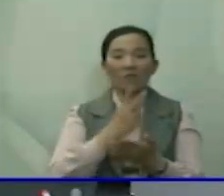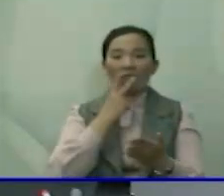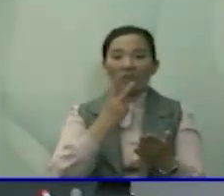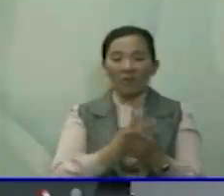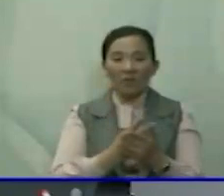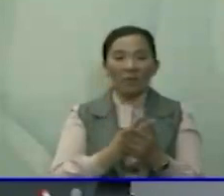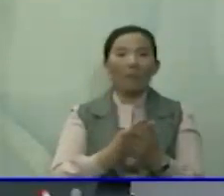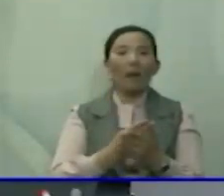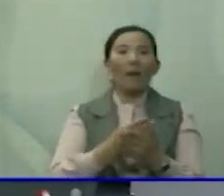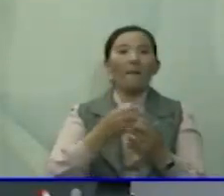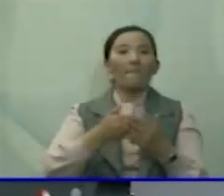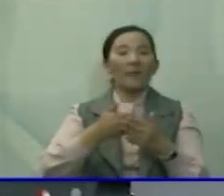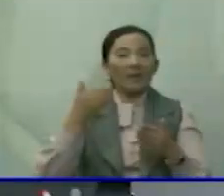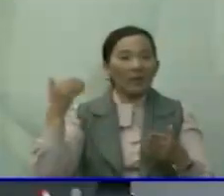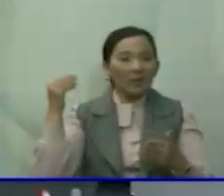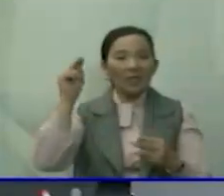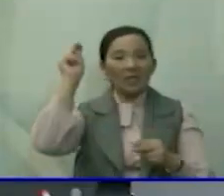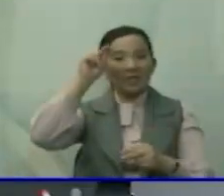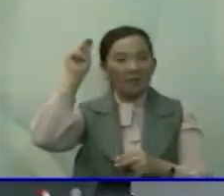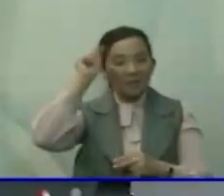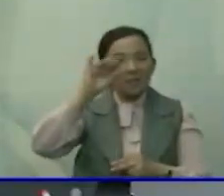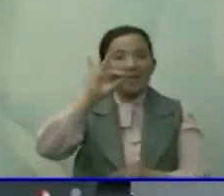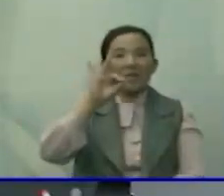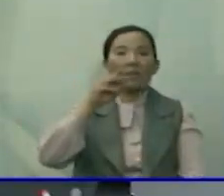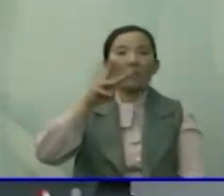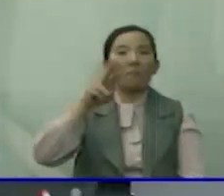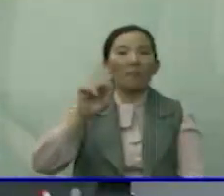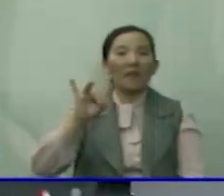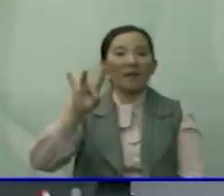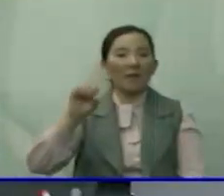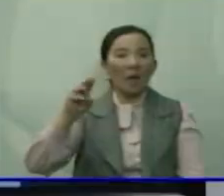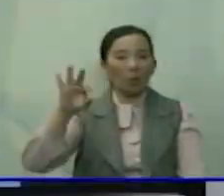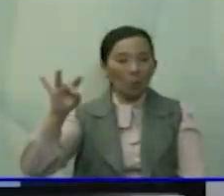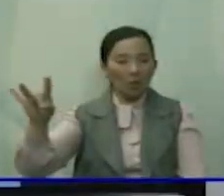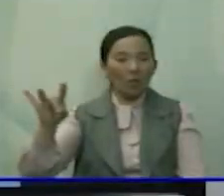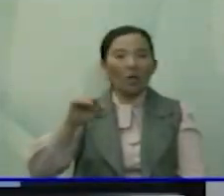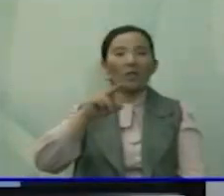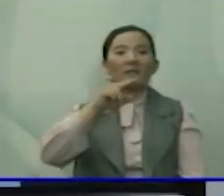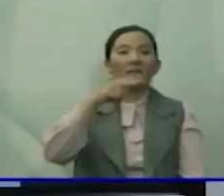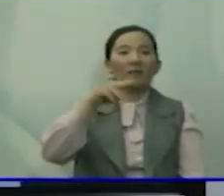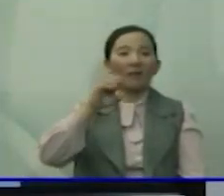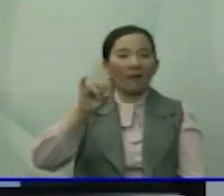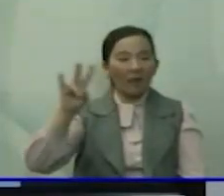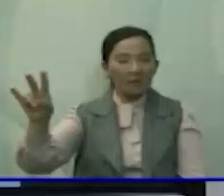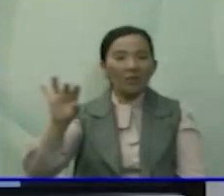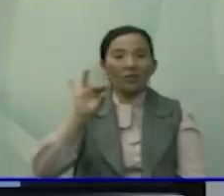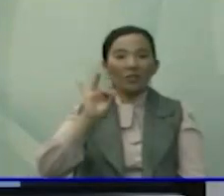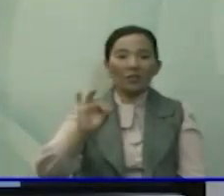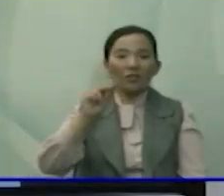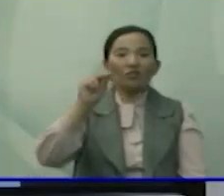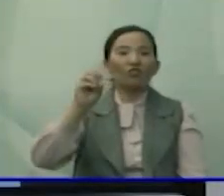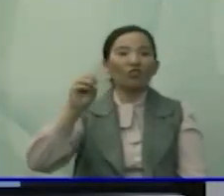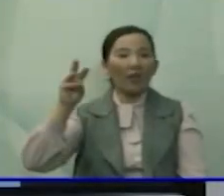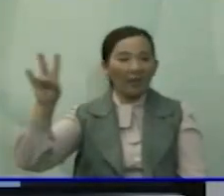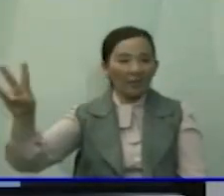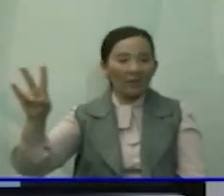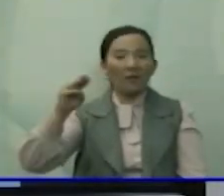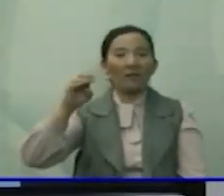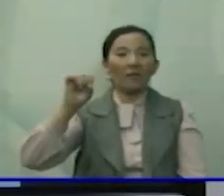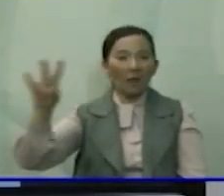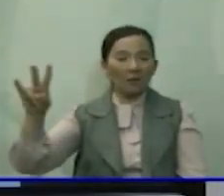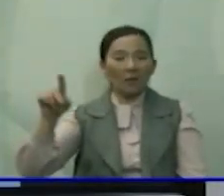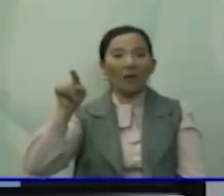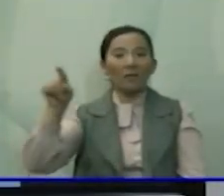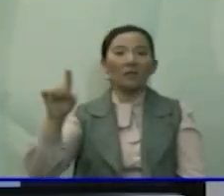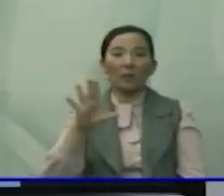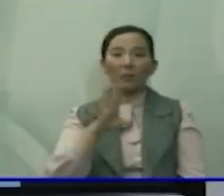портреты китайских императоров джеджун то на и чем-то на это